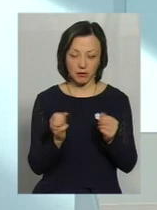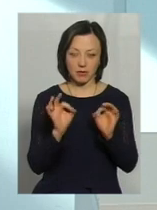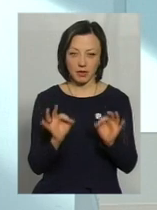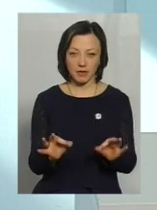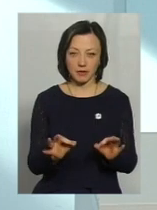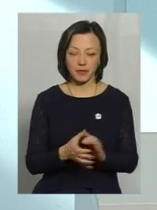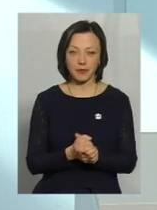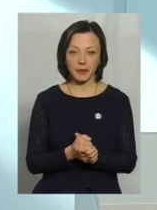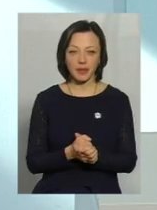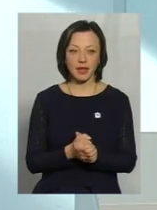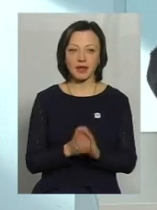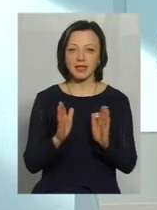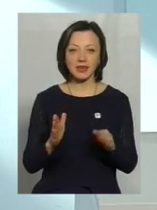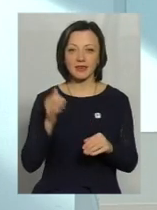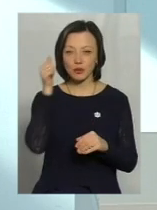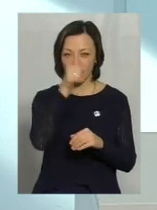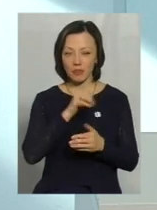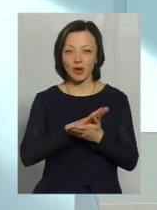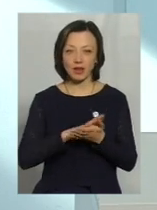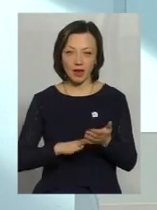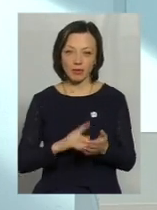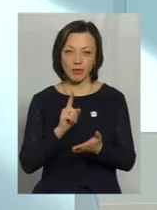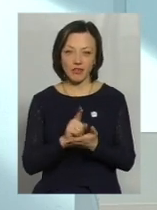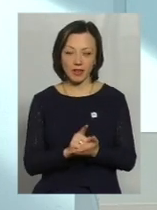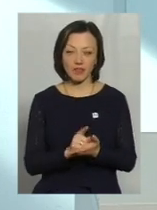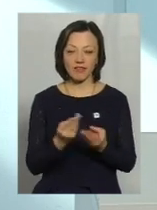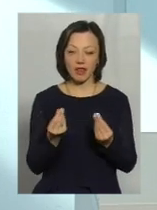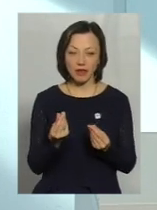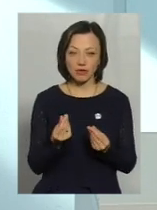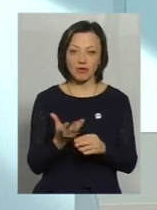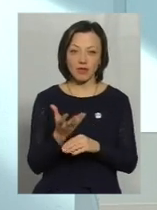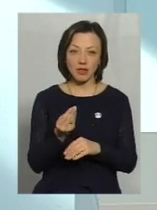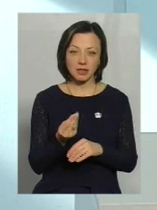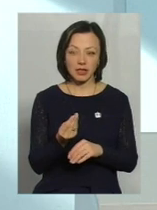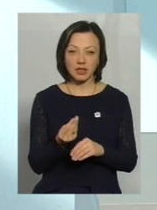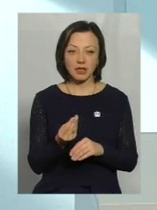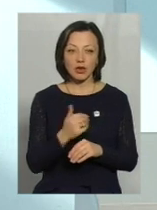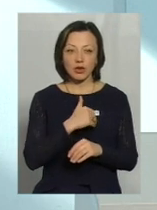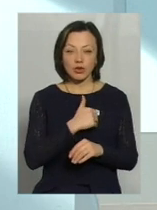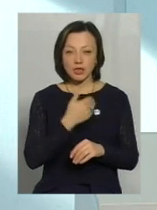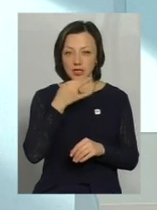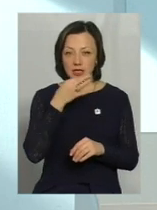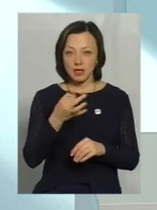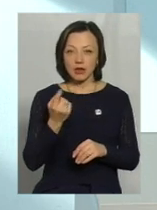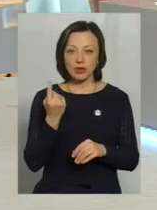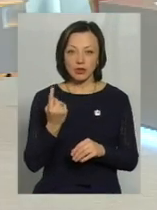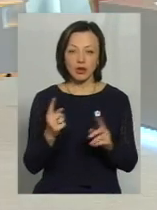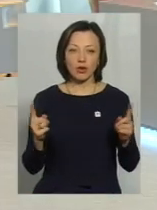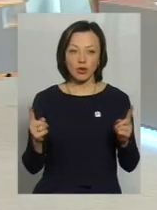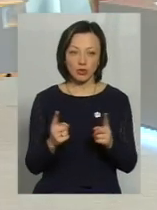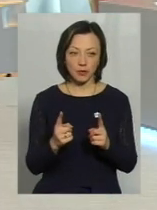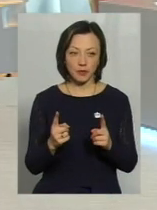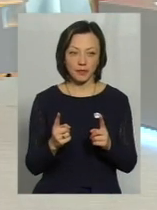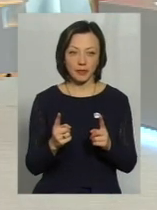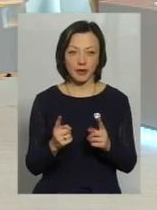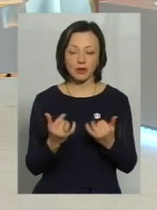Ми не тільки в цьому році, а й в подальшому ми повинні фінансувати. Я вам хочу сказати одне, що... Дуже коротко. Дуже